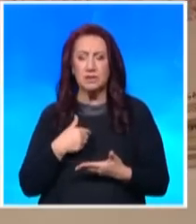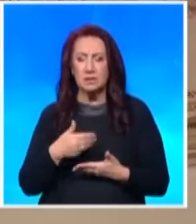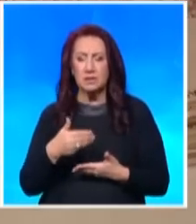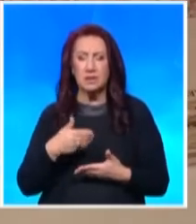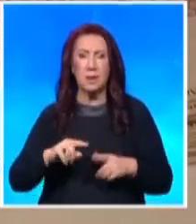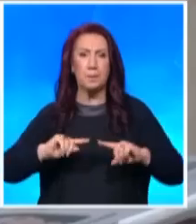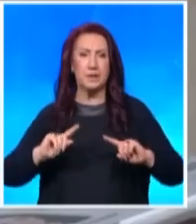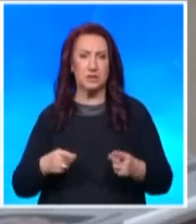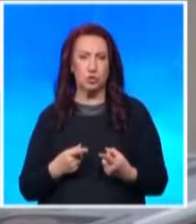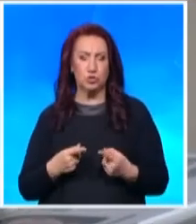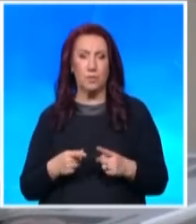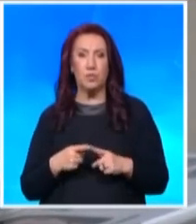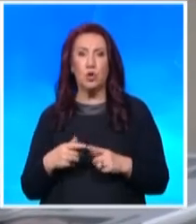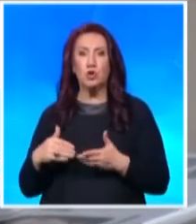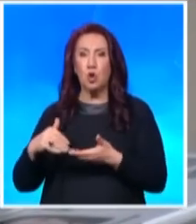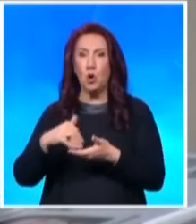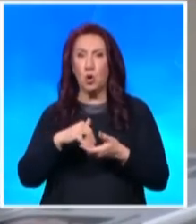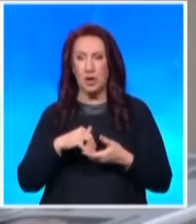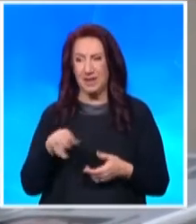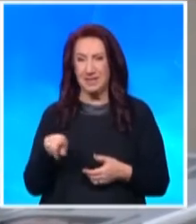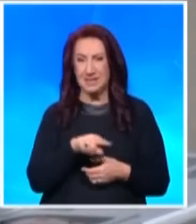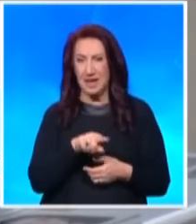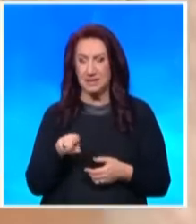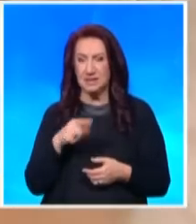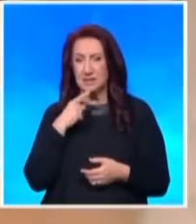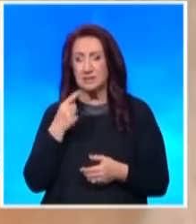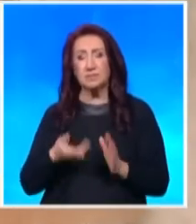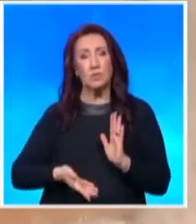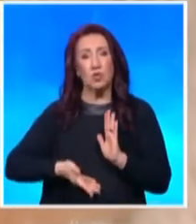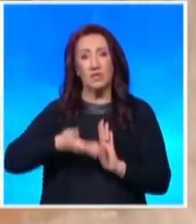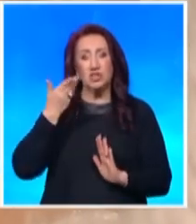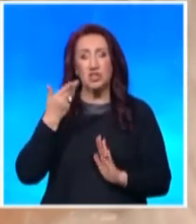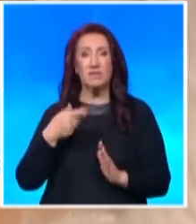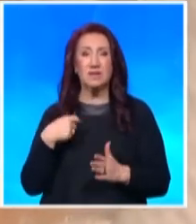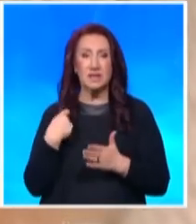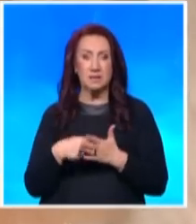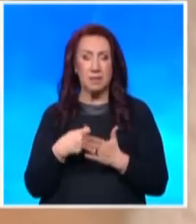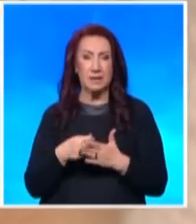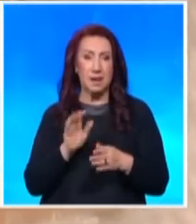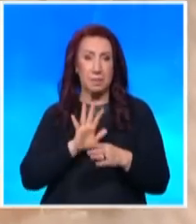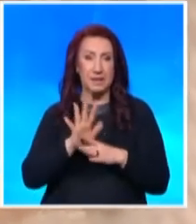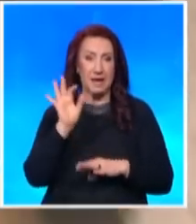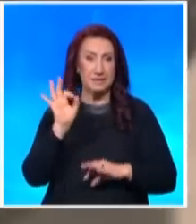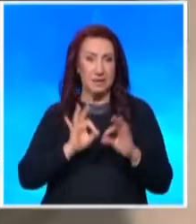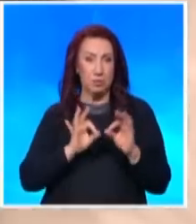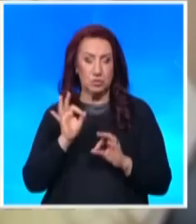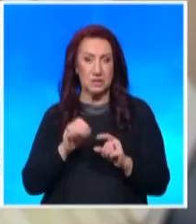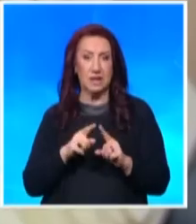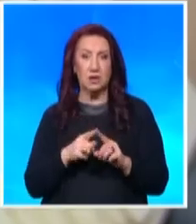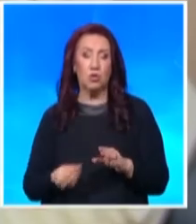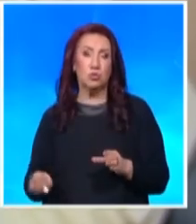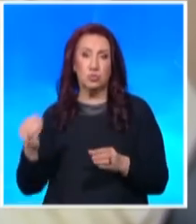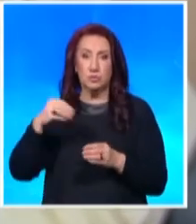най-бързо. От организациите се обявиха за ръст на доходите с минимум 15%, който да компенсира